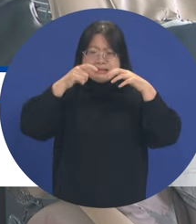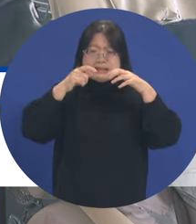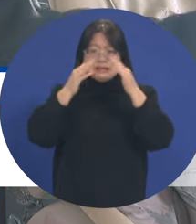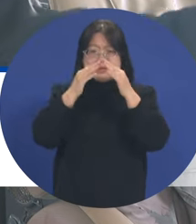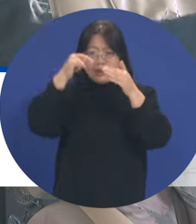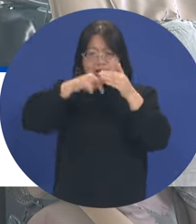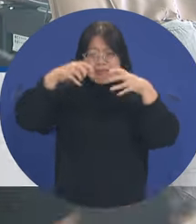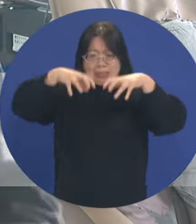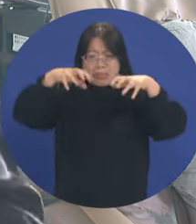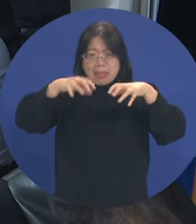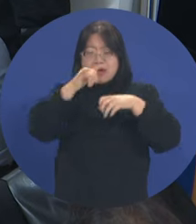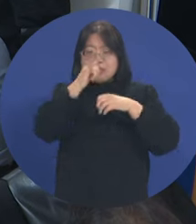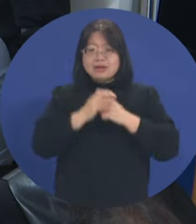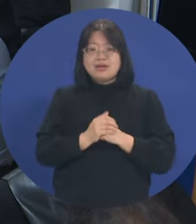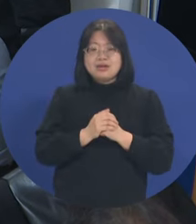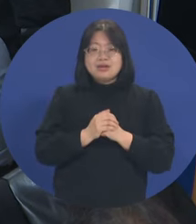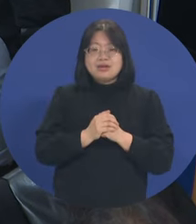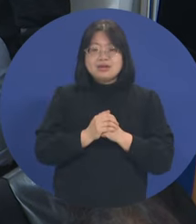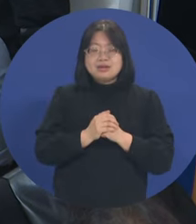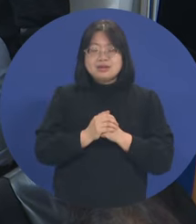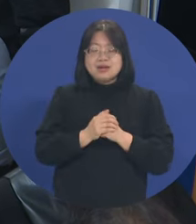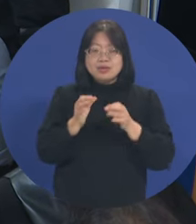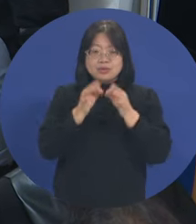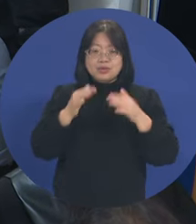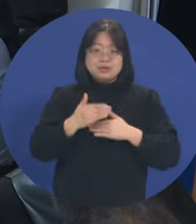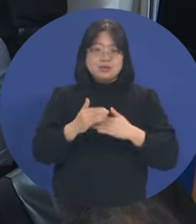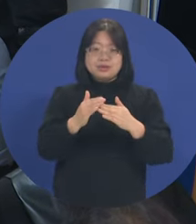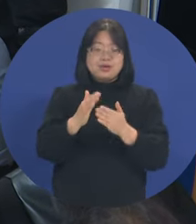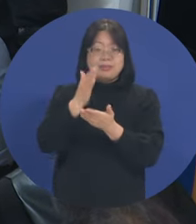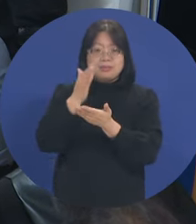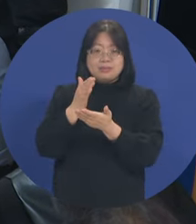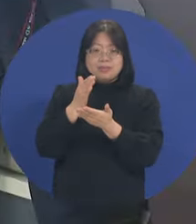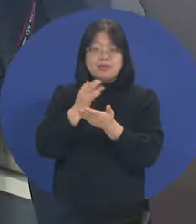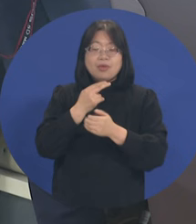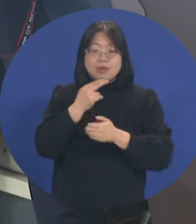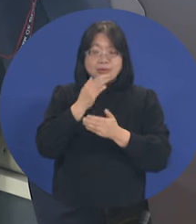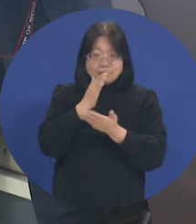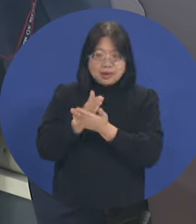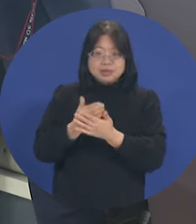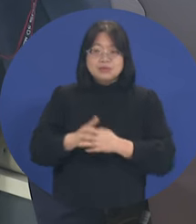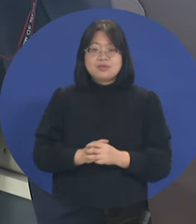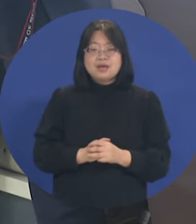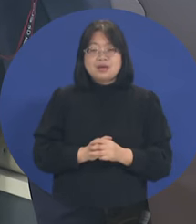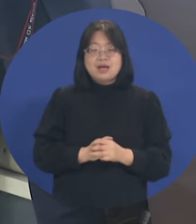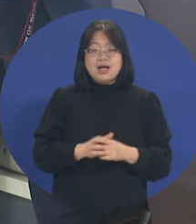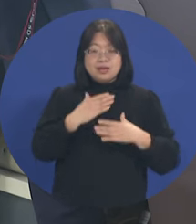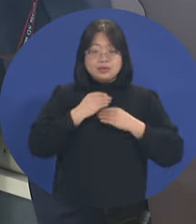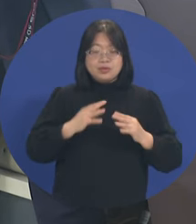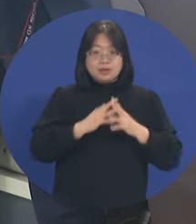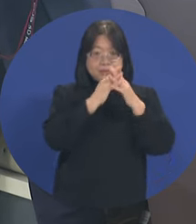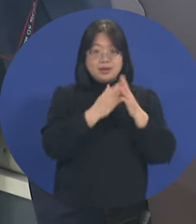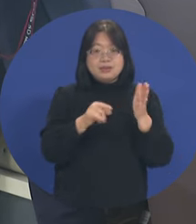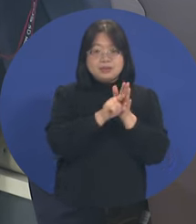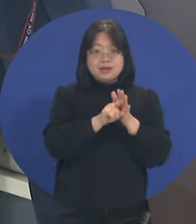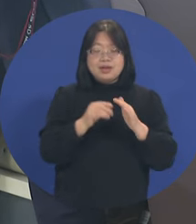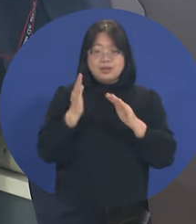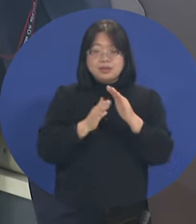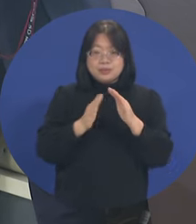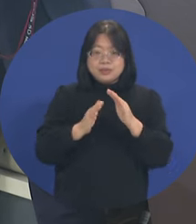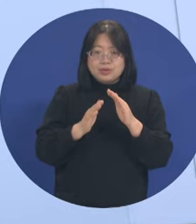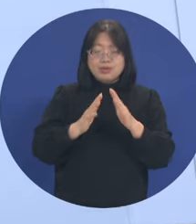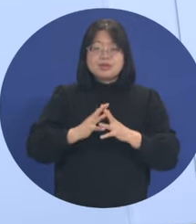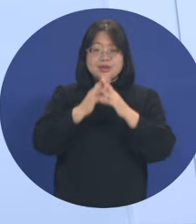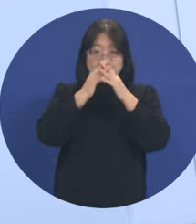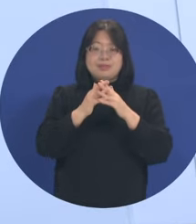문제가생깁니다.저도 빗물이새는집에살고있어요. 과거의실수를되풀이하지않고 부동산경기침체속에서안정적인발전을확보하기위해 경기도